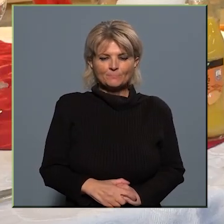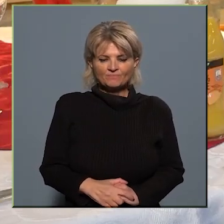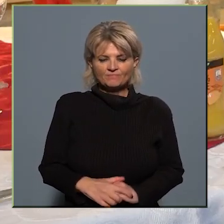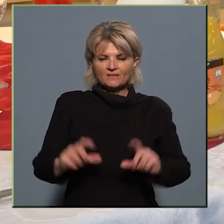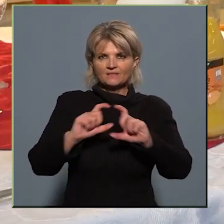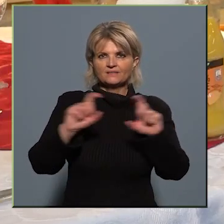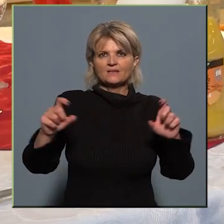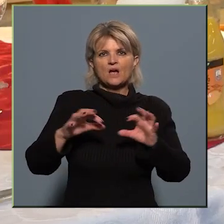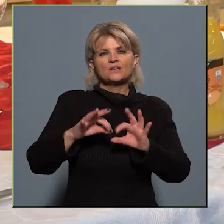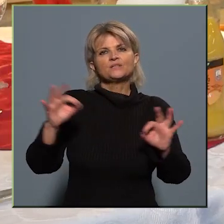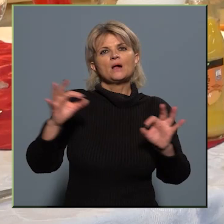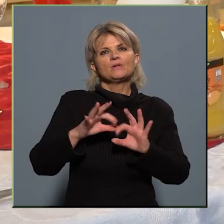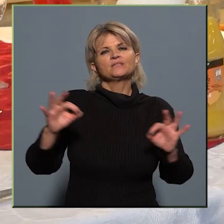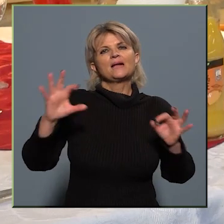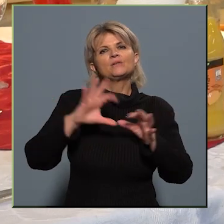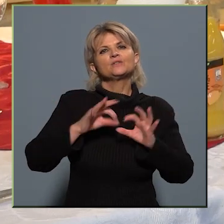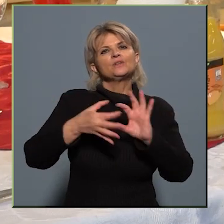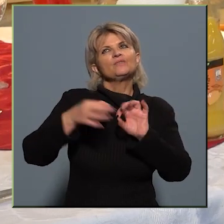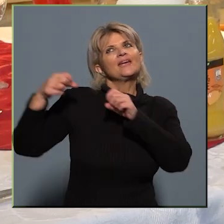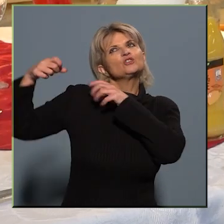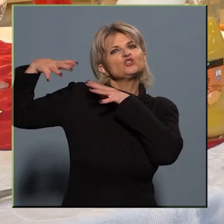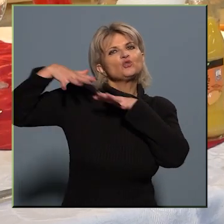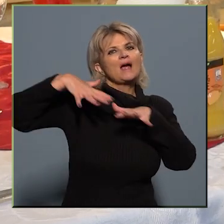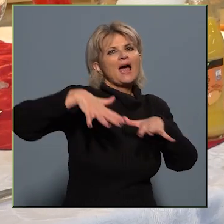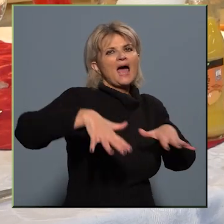ennek a címe a szalmaszálba szőtt fénysugár.